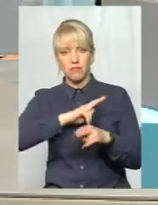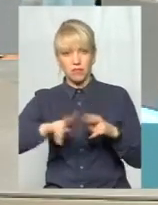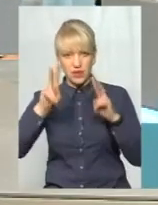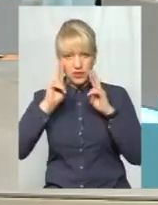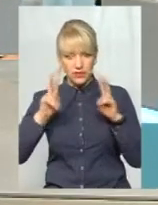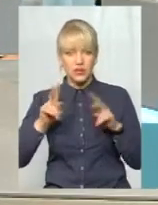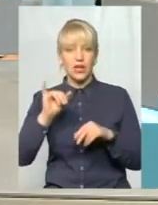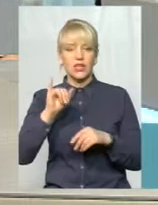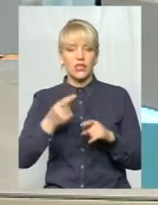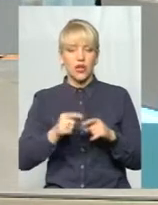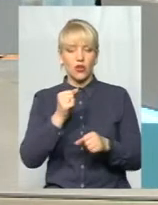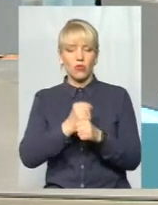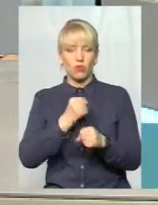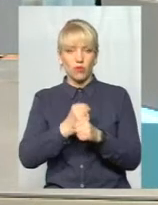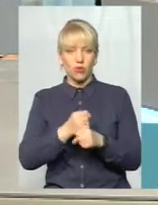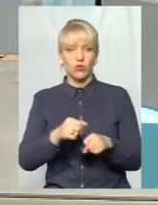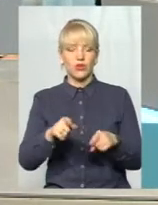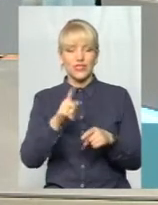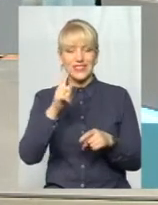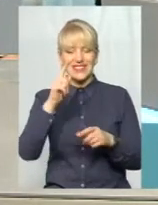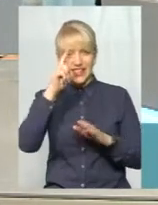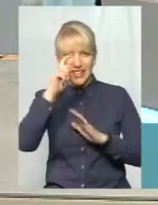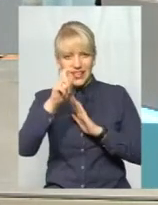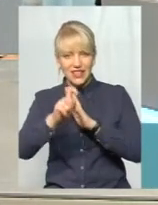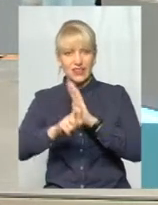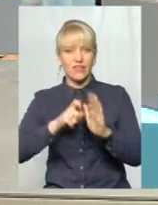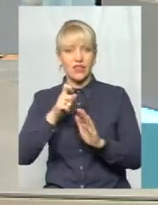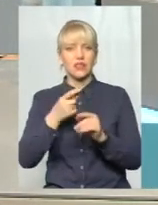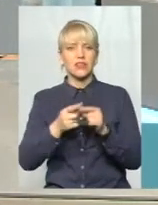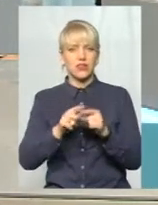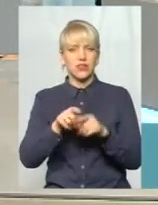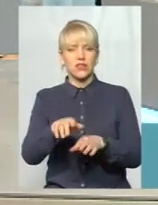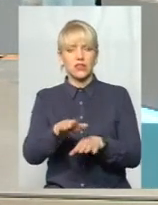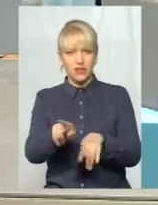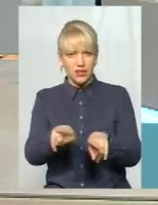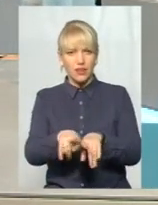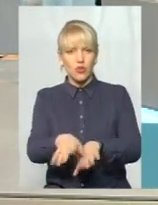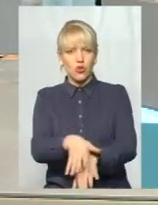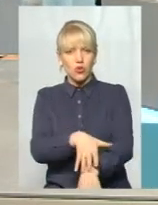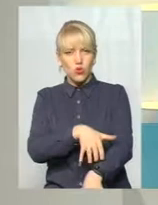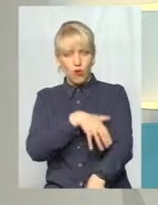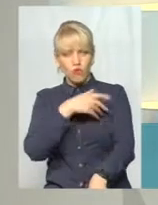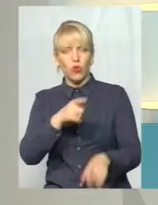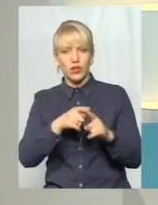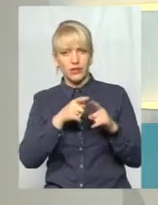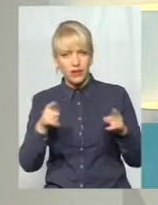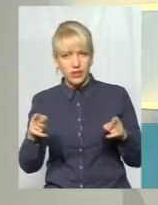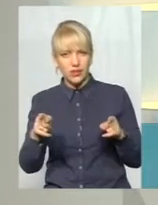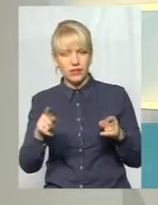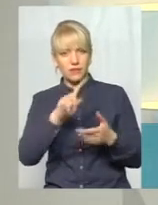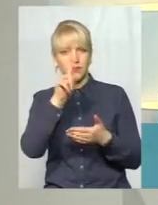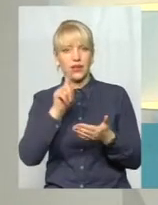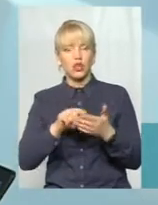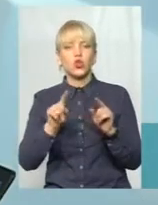з ідентифікацією триває так довго, чи є якісь інші проблеми з цього приводу? Чому так довго?